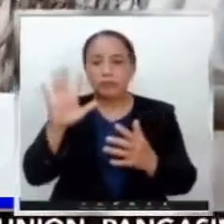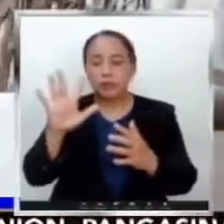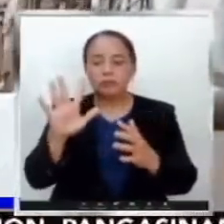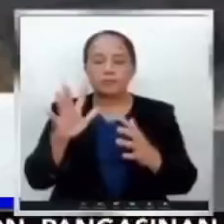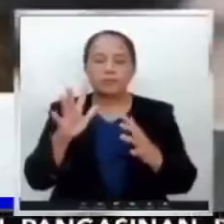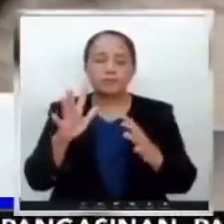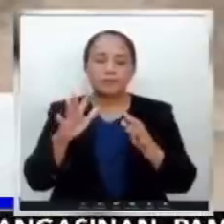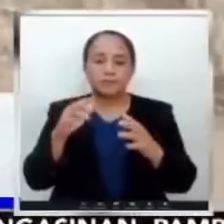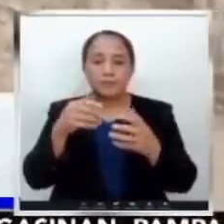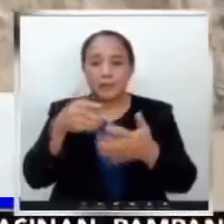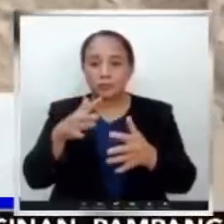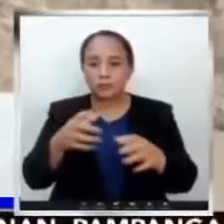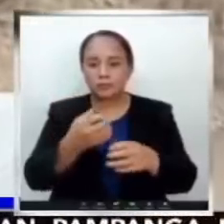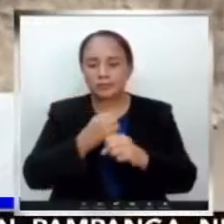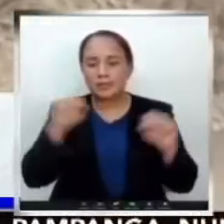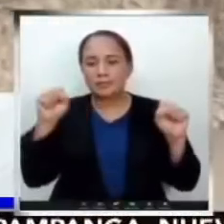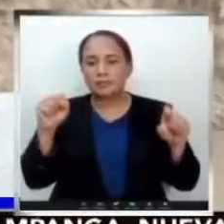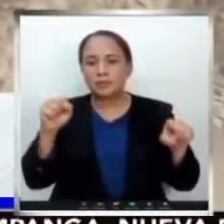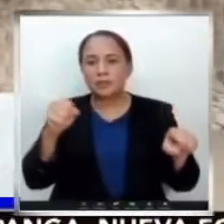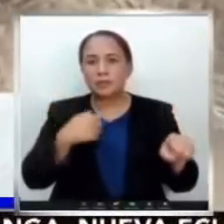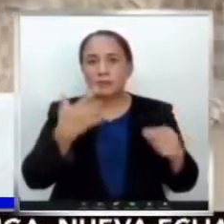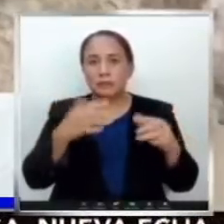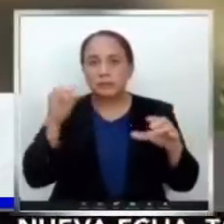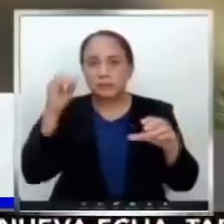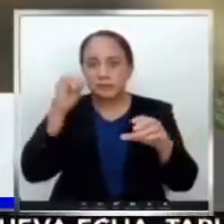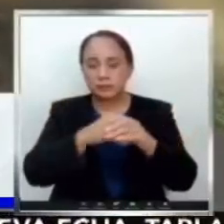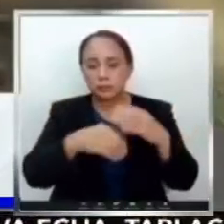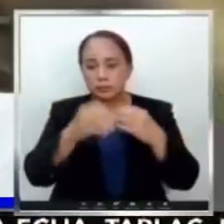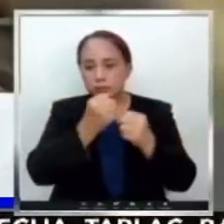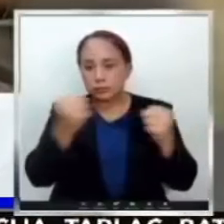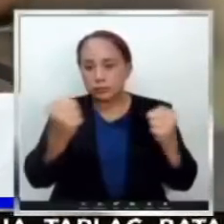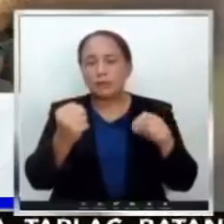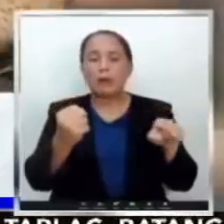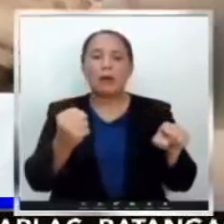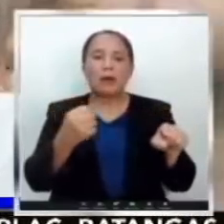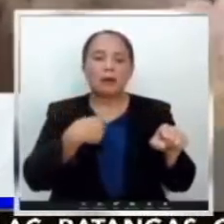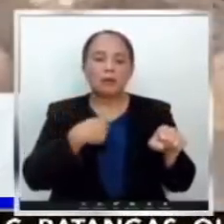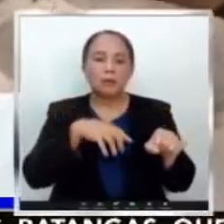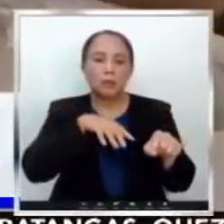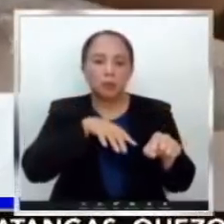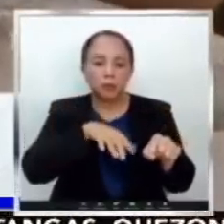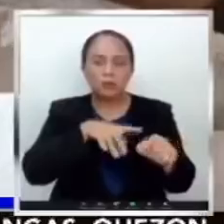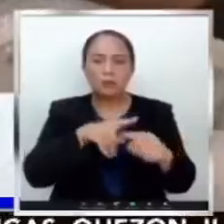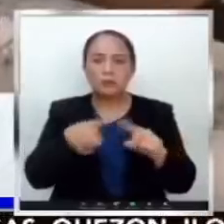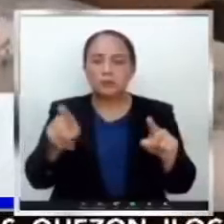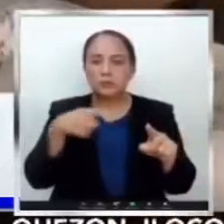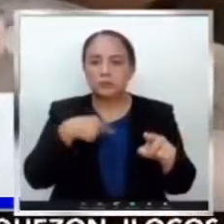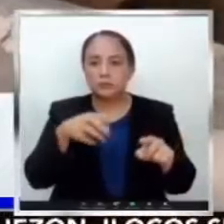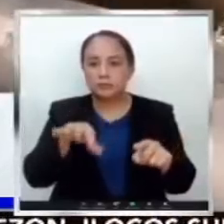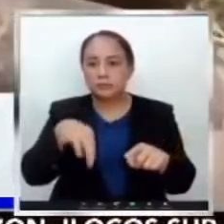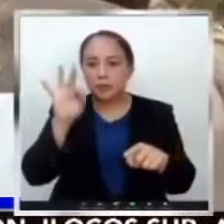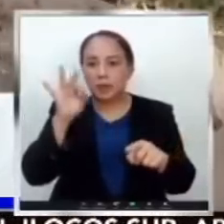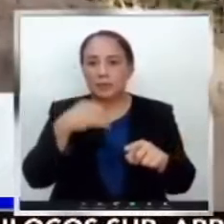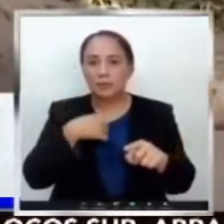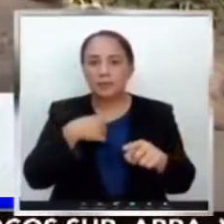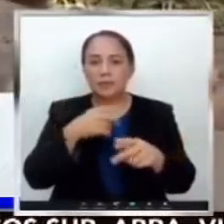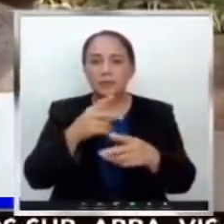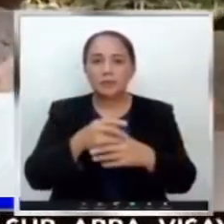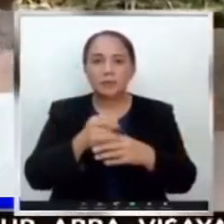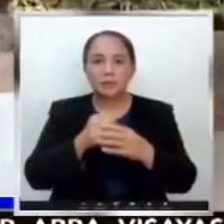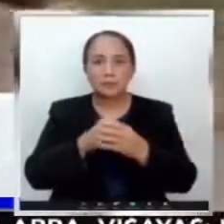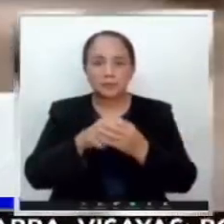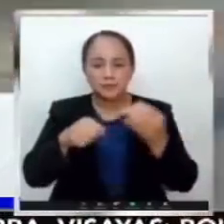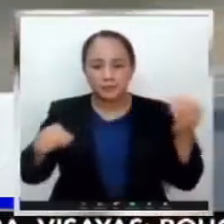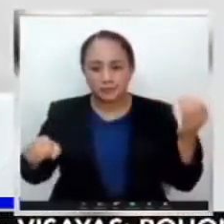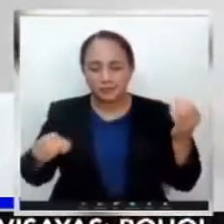Ang iba, nakasilid pa sa sako at hingal na hingal. Na-recover sa lugar ang kiluhan, tubo at blowtorch. 3 suspect